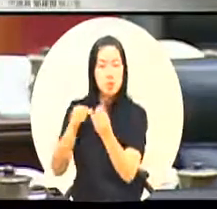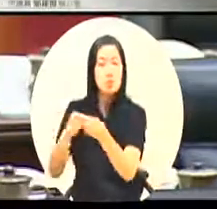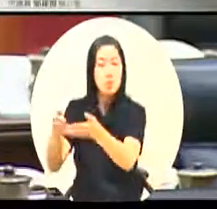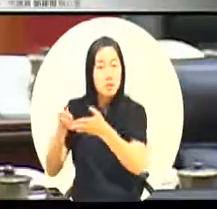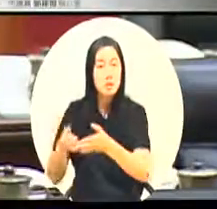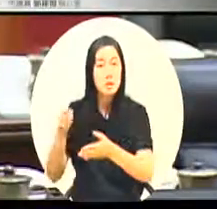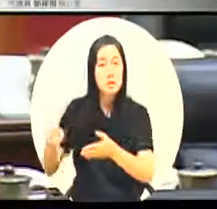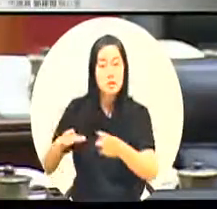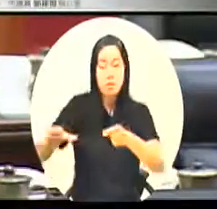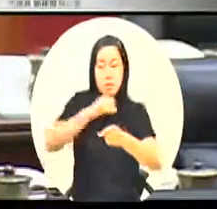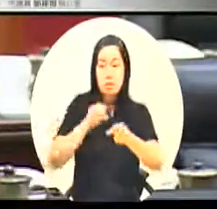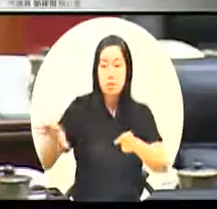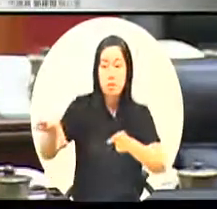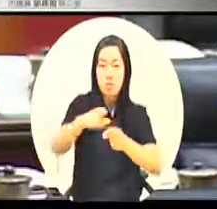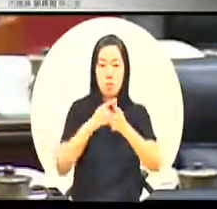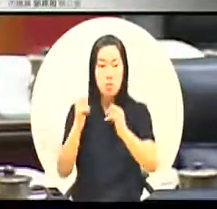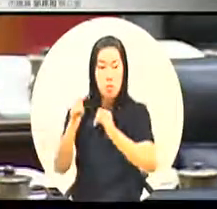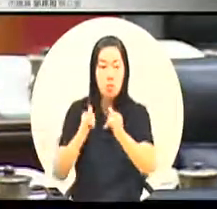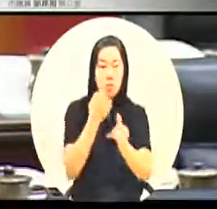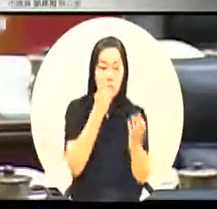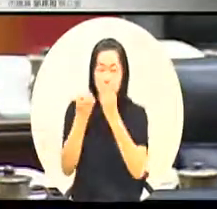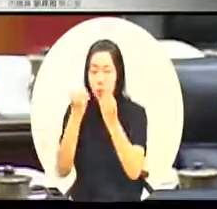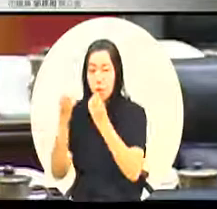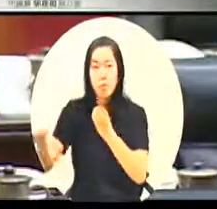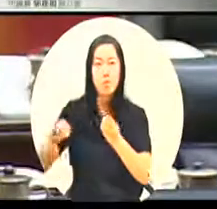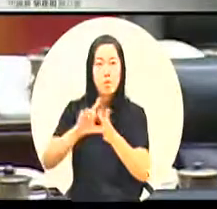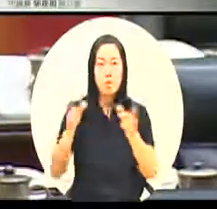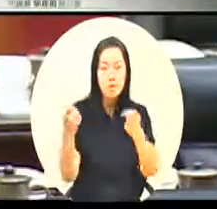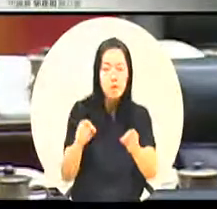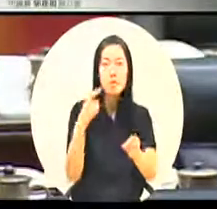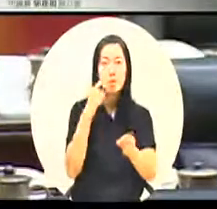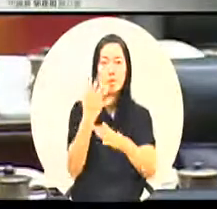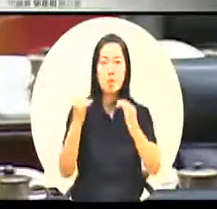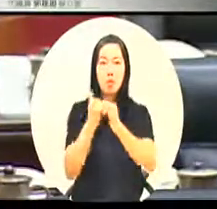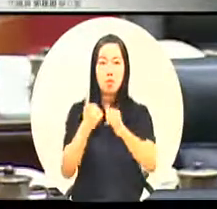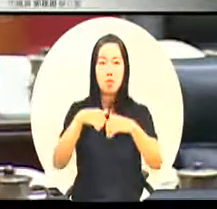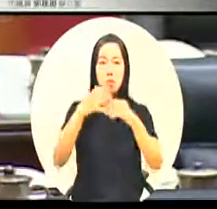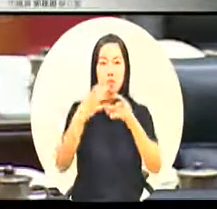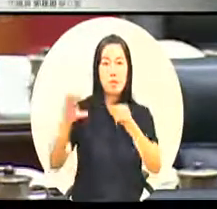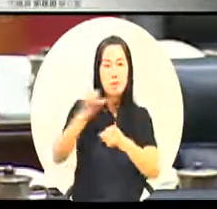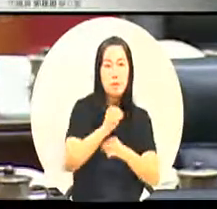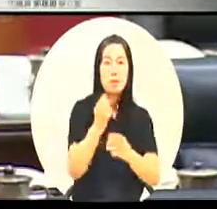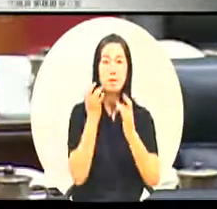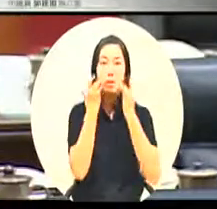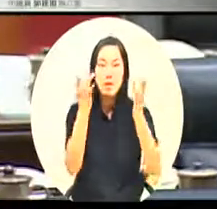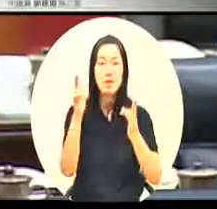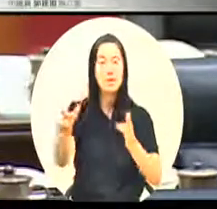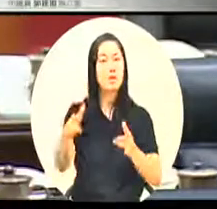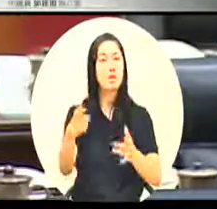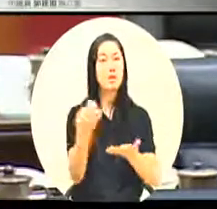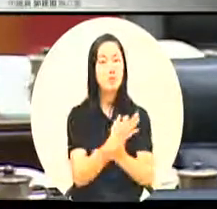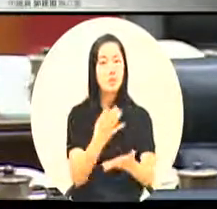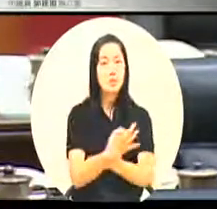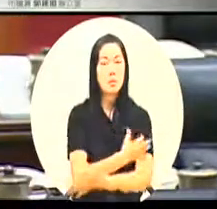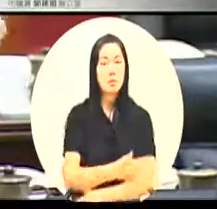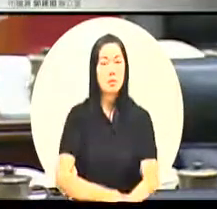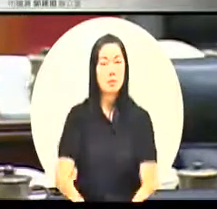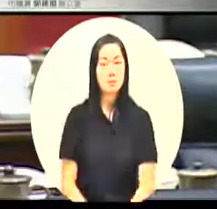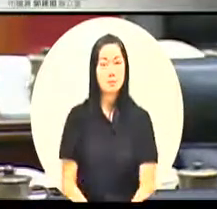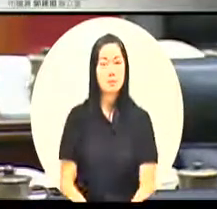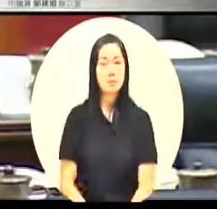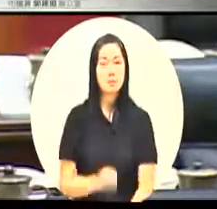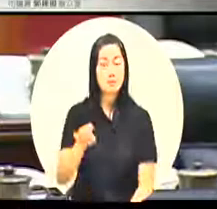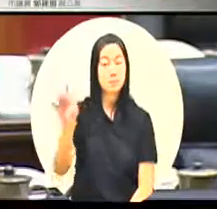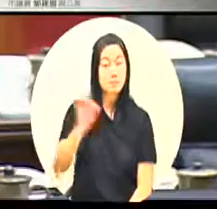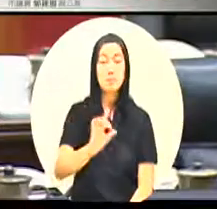全国各地的民众都在吃，临时临时所有学生要抢来吃的时阵，会无够，所以他们都透